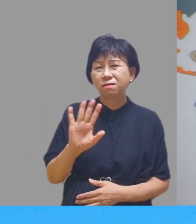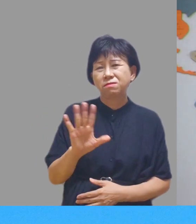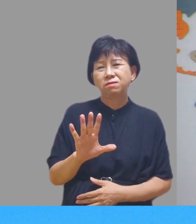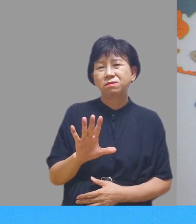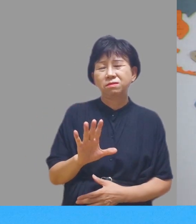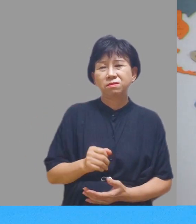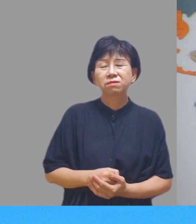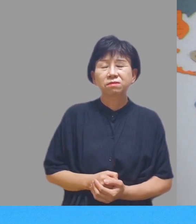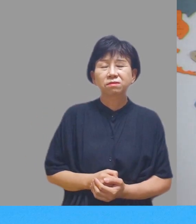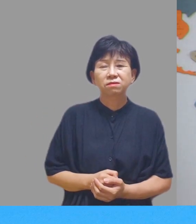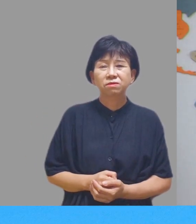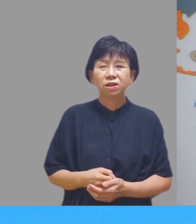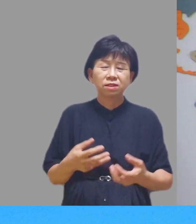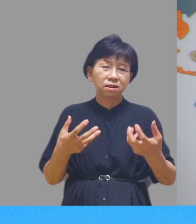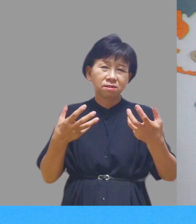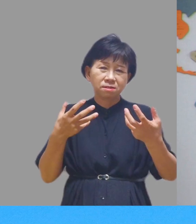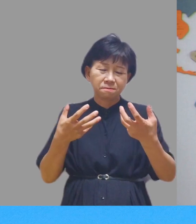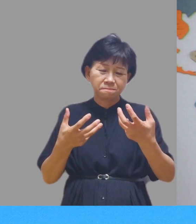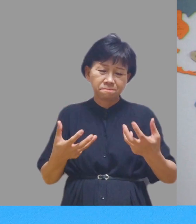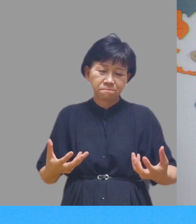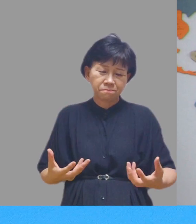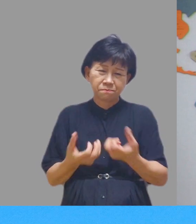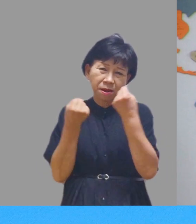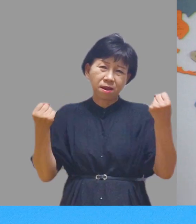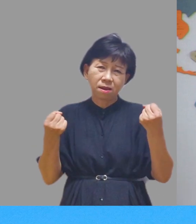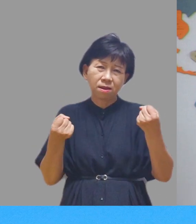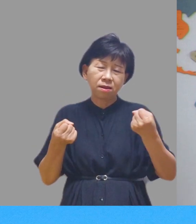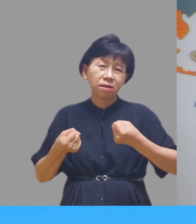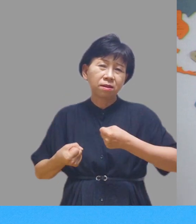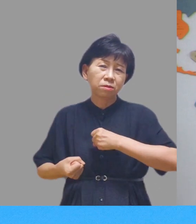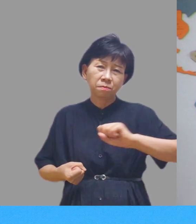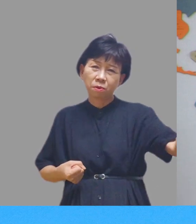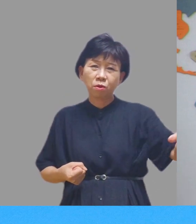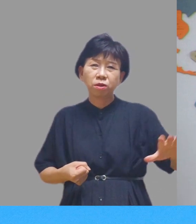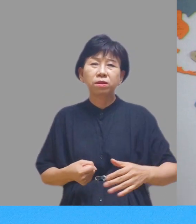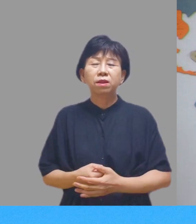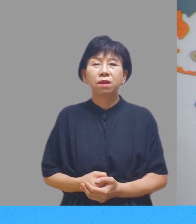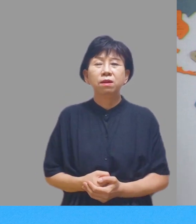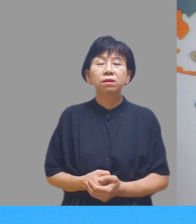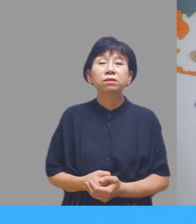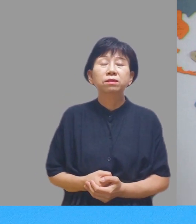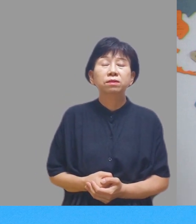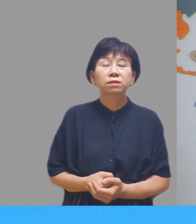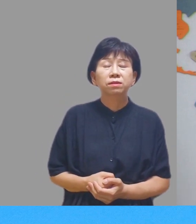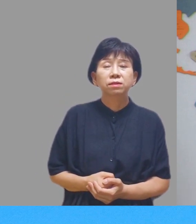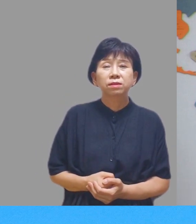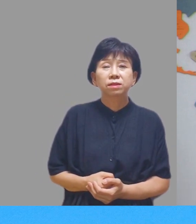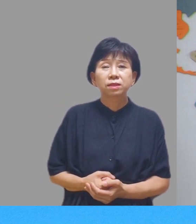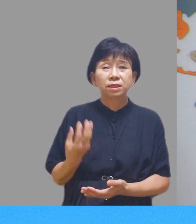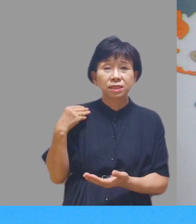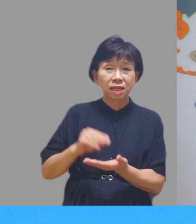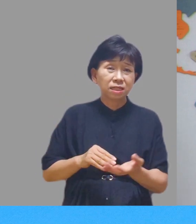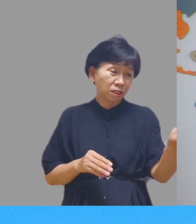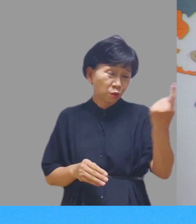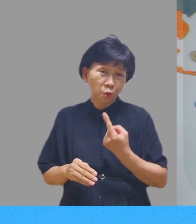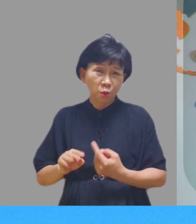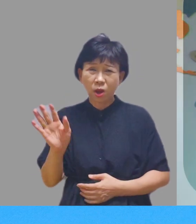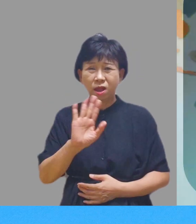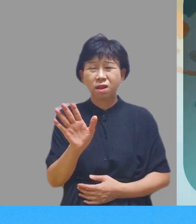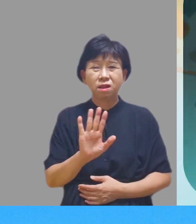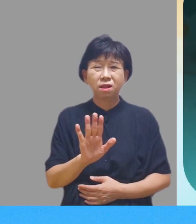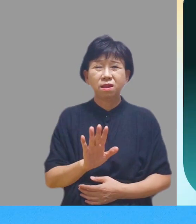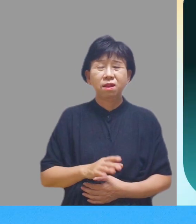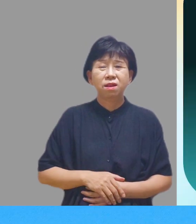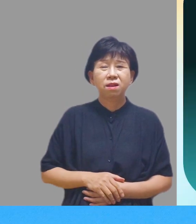완전히 떼어놨다는 거예요. 결코 돌아오지 못할 자리로 옮겨버리셨다라는 의미입니다. 히브리서 8장 12절도